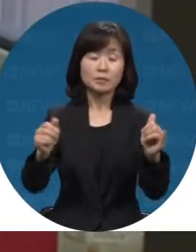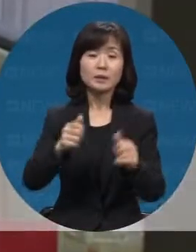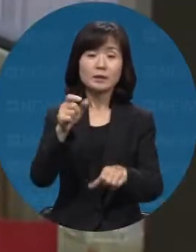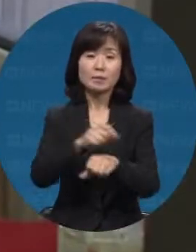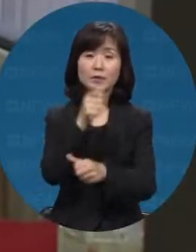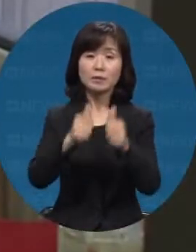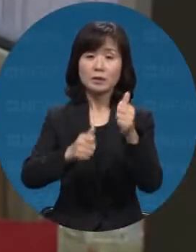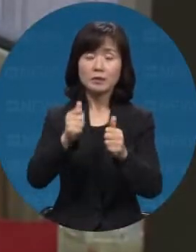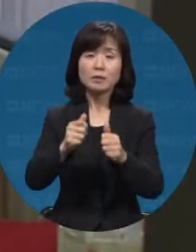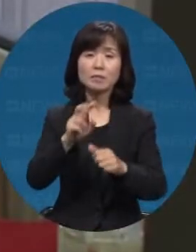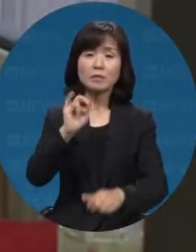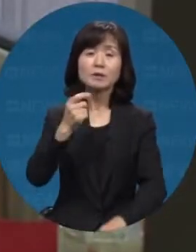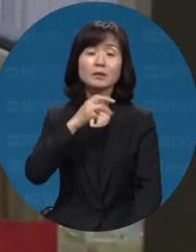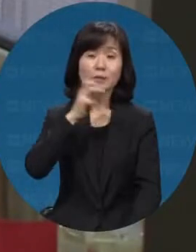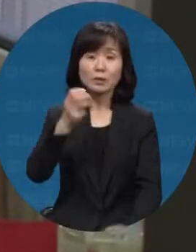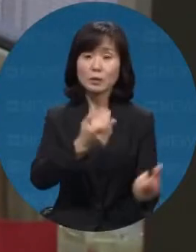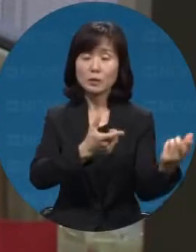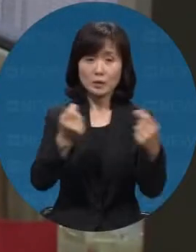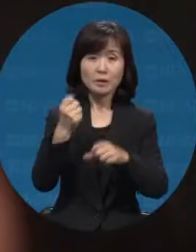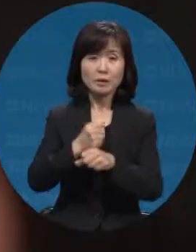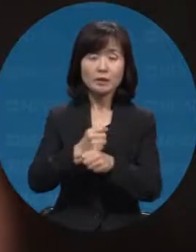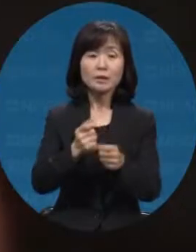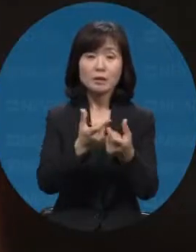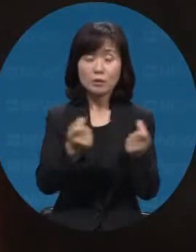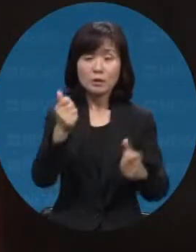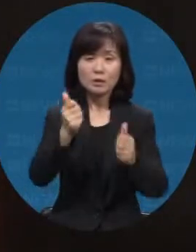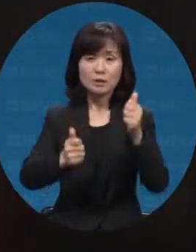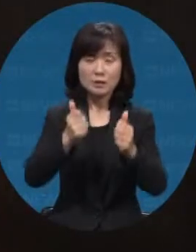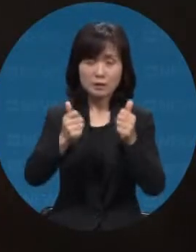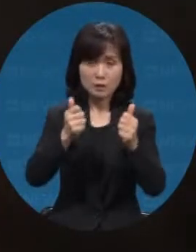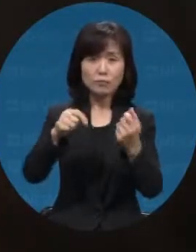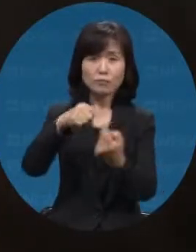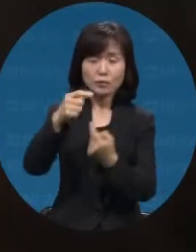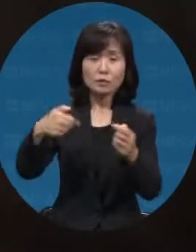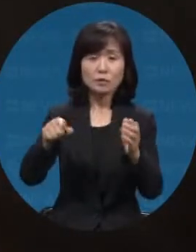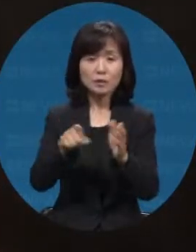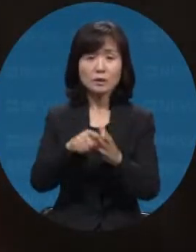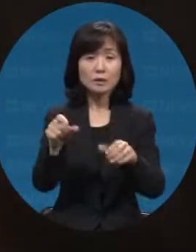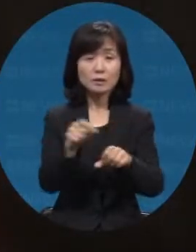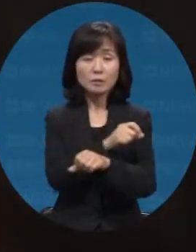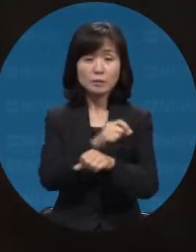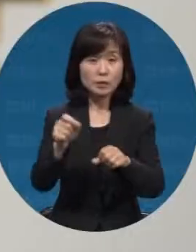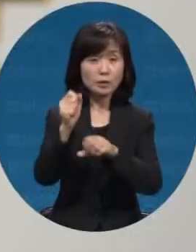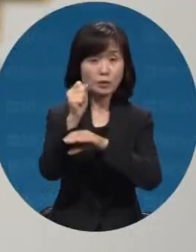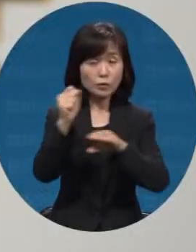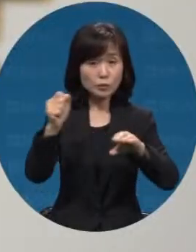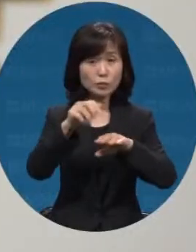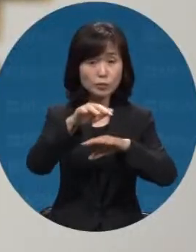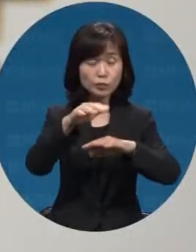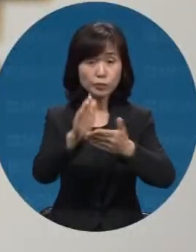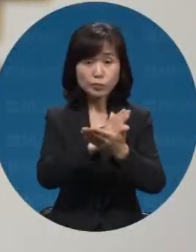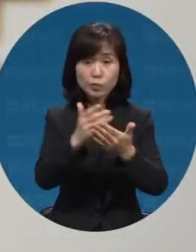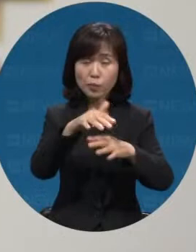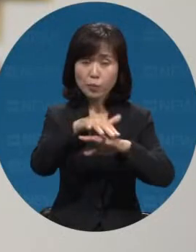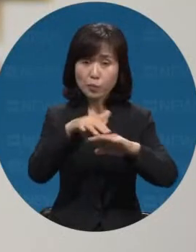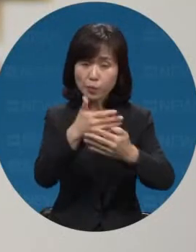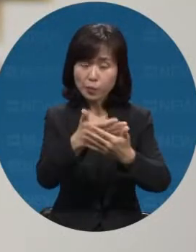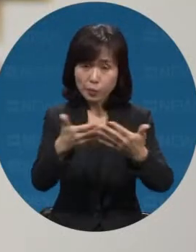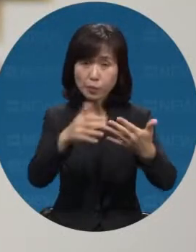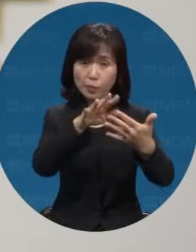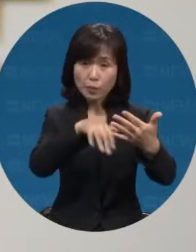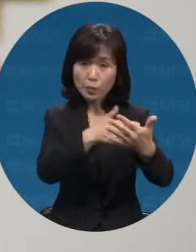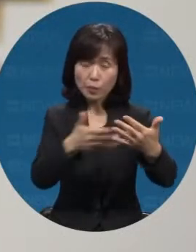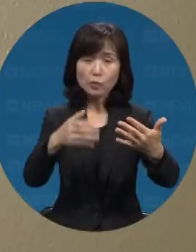또 기회균등 특별전형 운영 안내를 위해 특별 전형 분류표 와 운영기준 등을 보완 했습니다 대학이